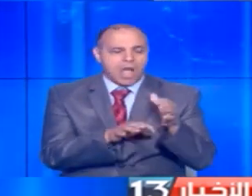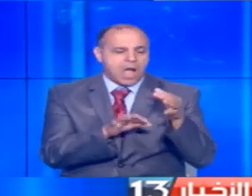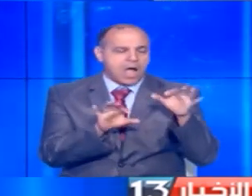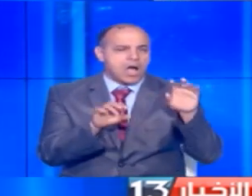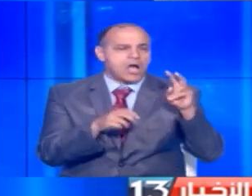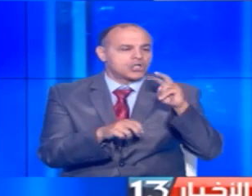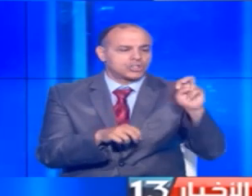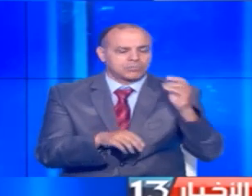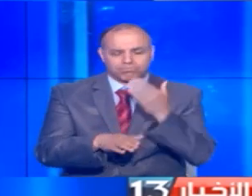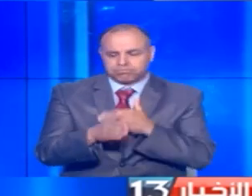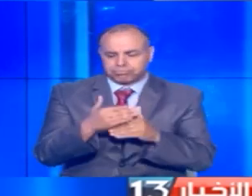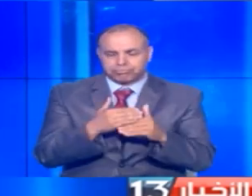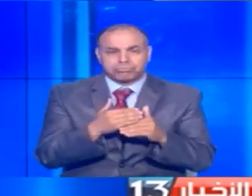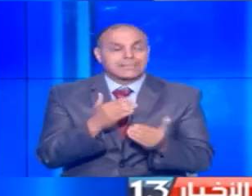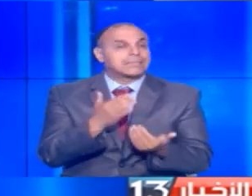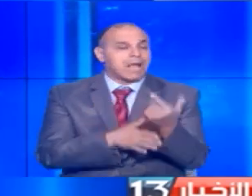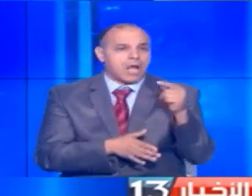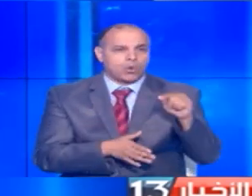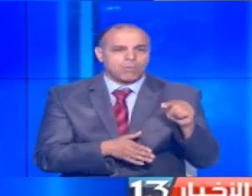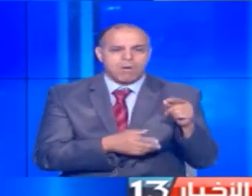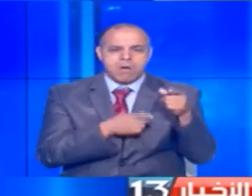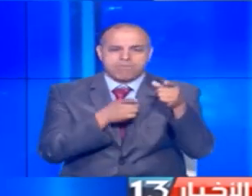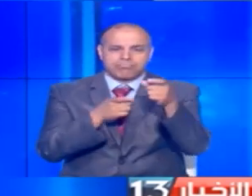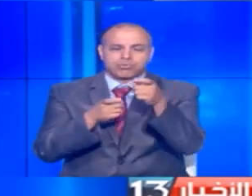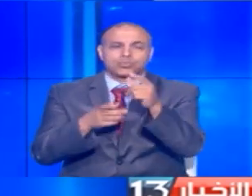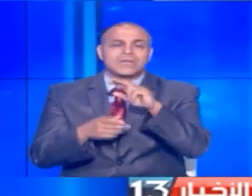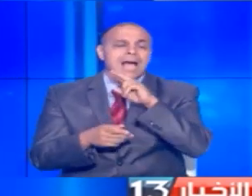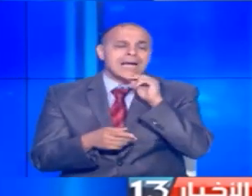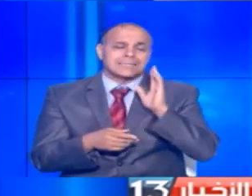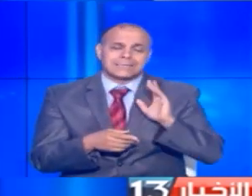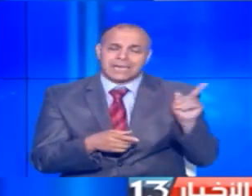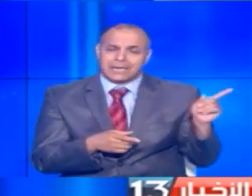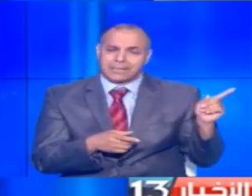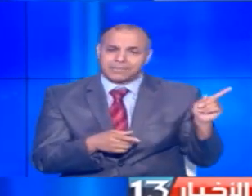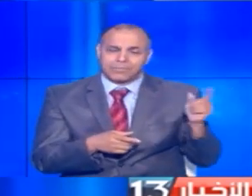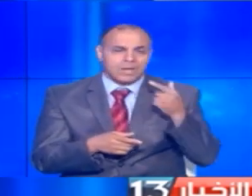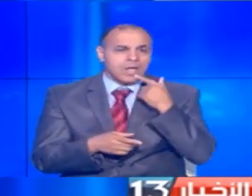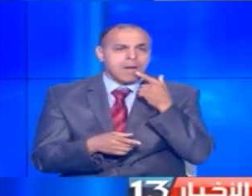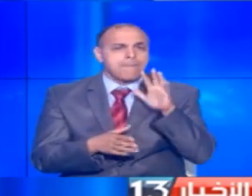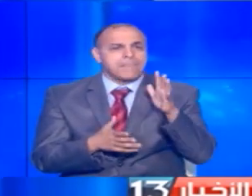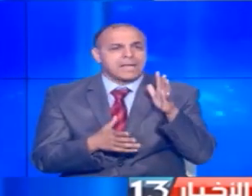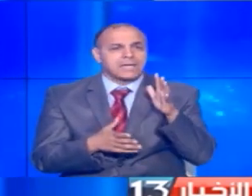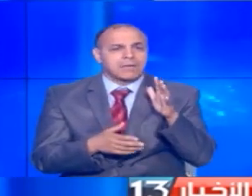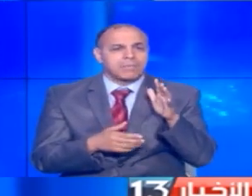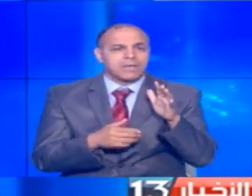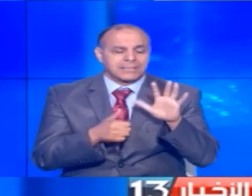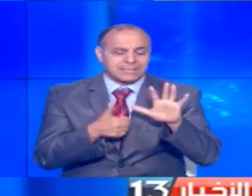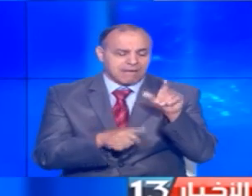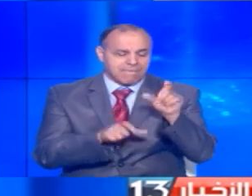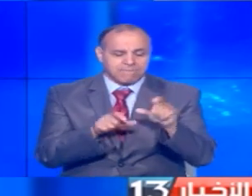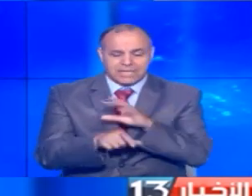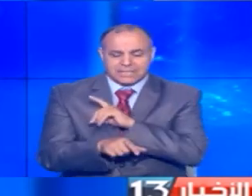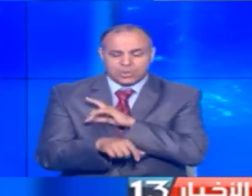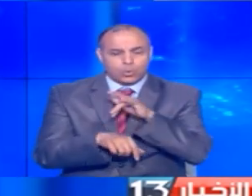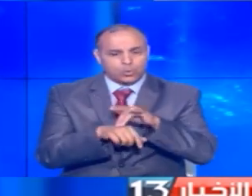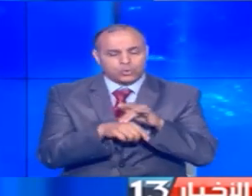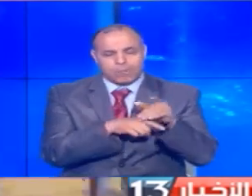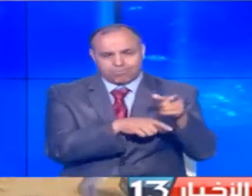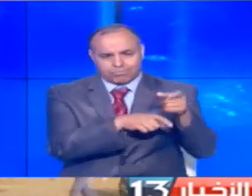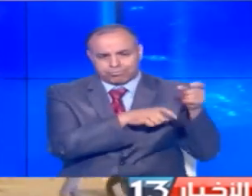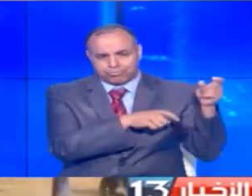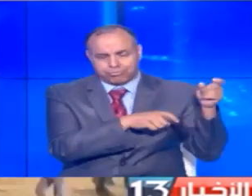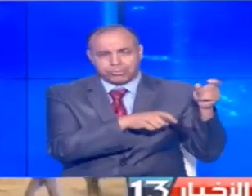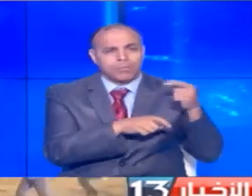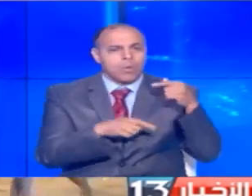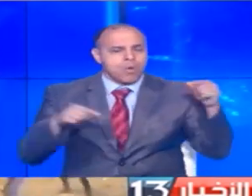شخصا بجروح فجر اليوم برصاص قوات الاحتلال الإسرائيلي، من بينهم 6 فلسطينيين أصيبوا بالرصاص